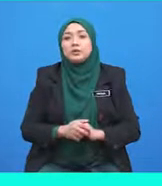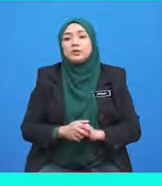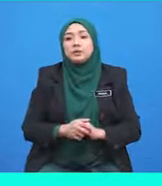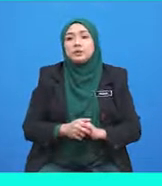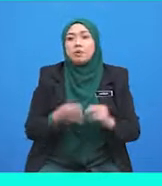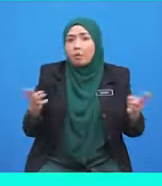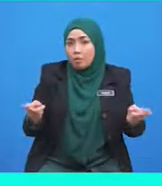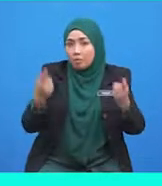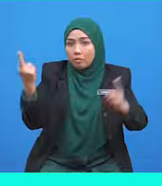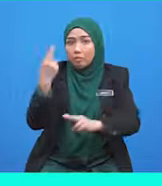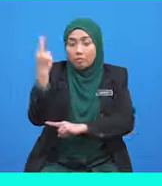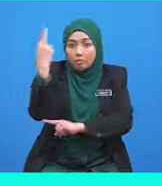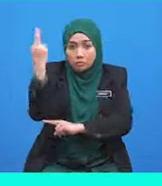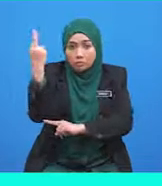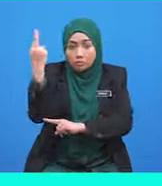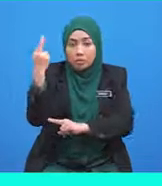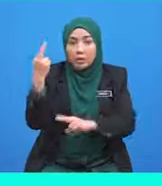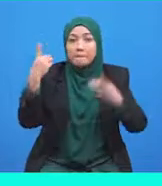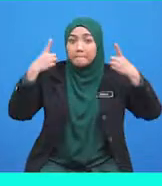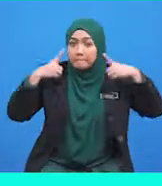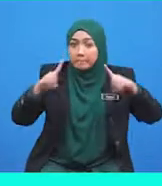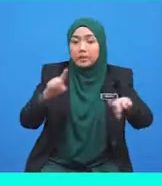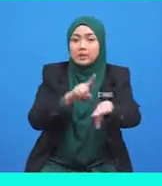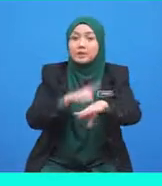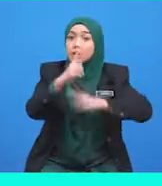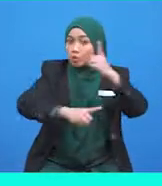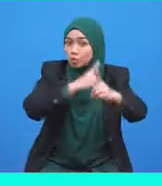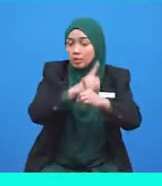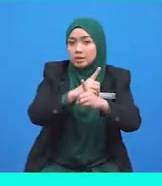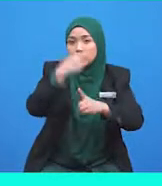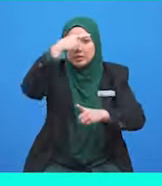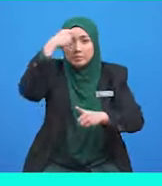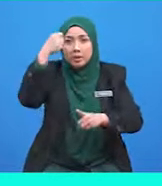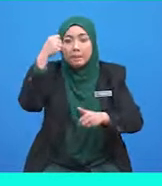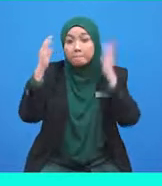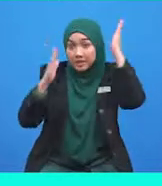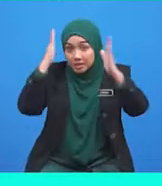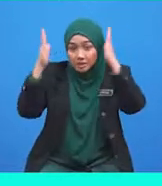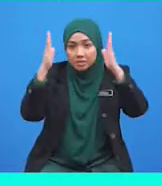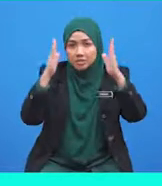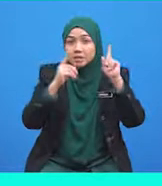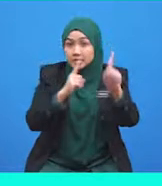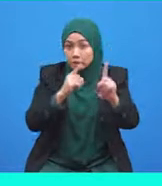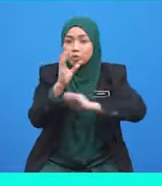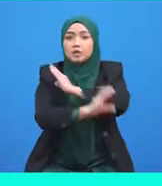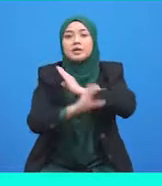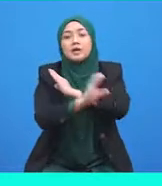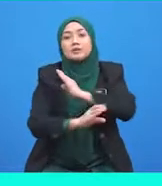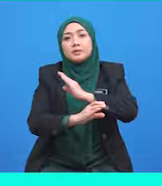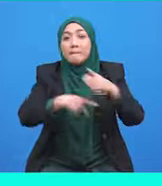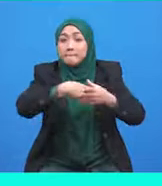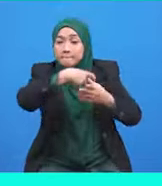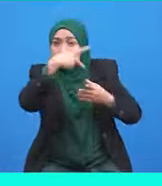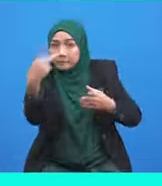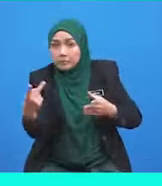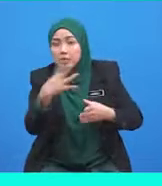merancakkan lagi perdagangan di dunia. Kita merupakan salah satu negara pengeluar dan antaranya kita